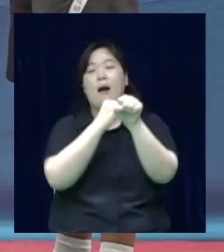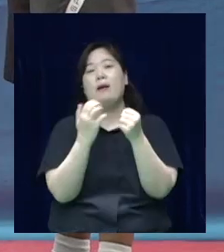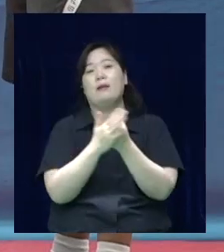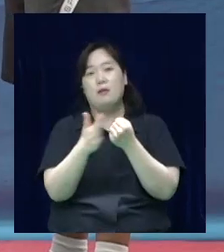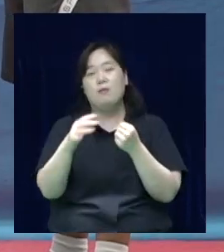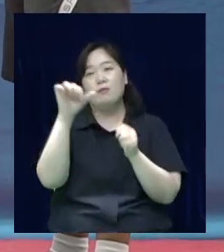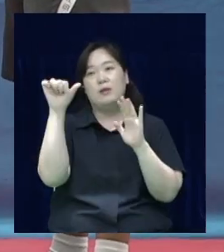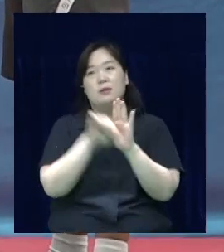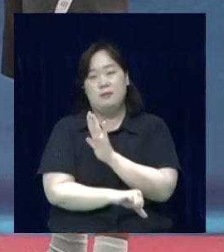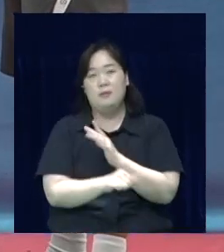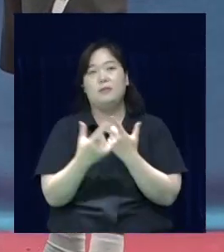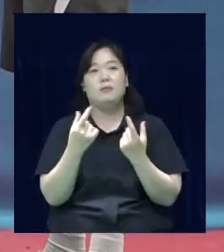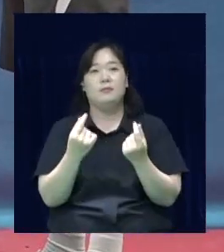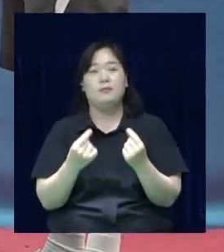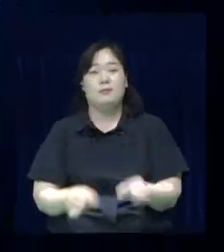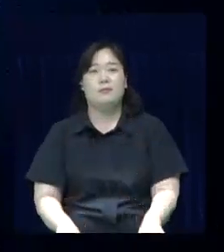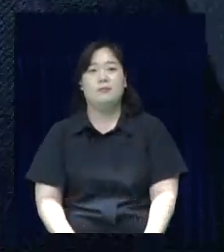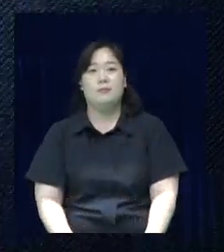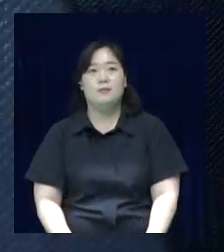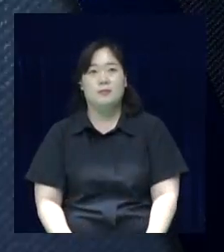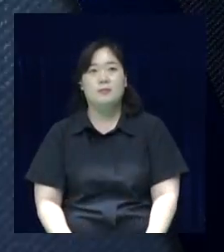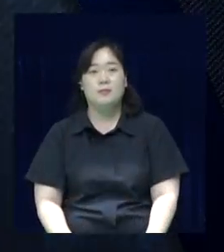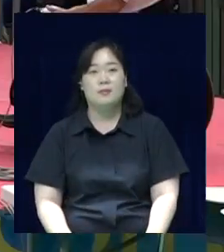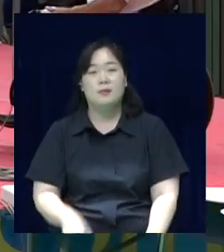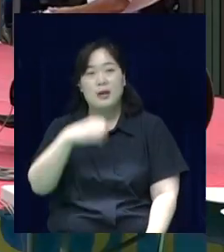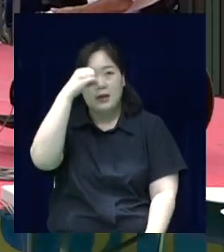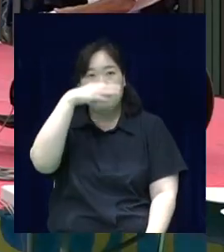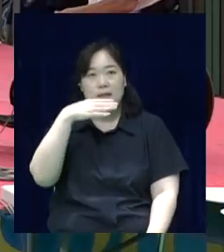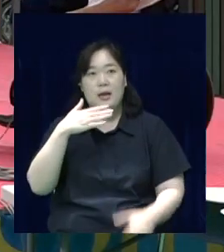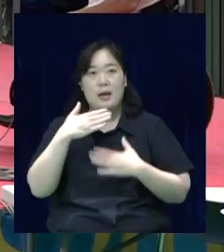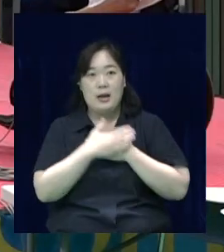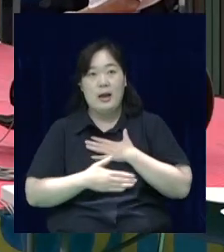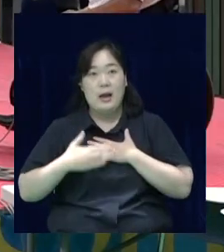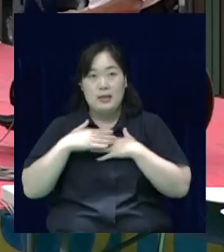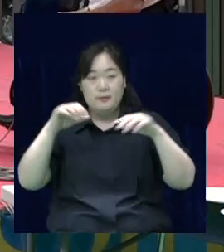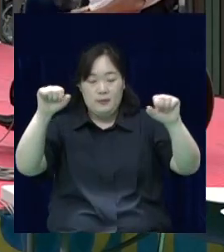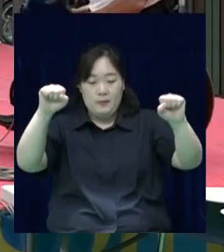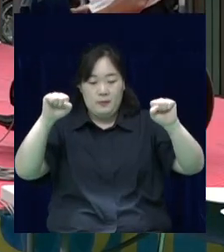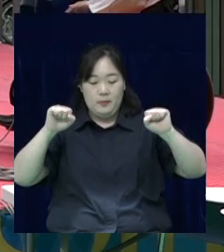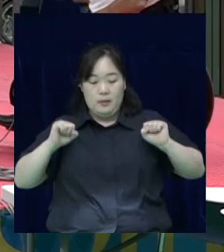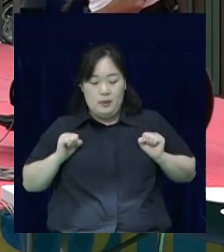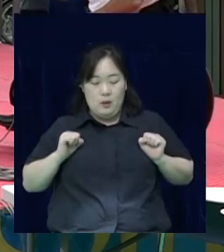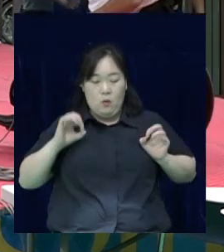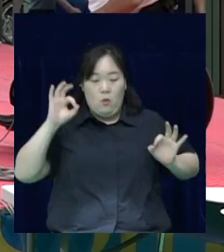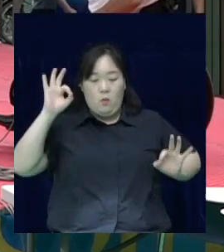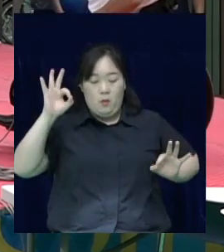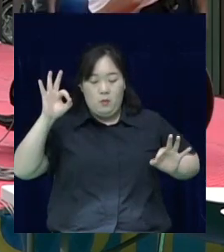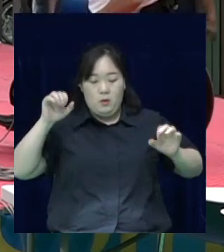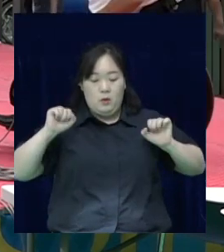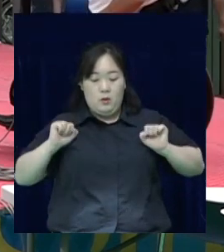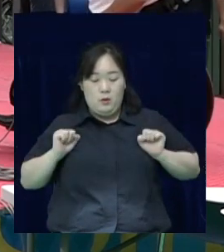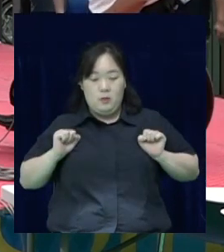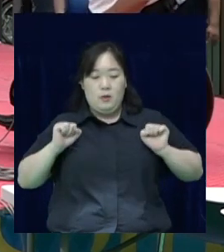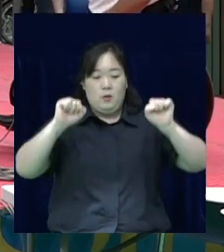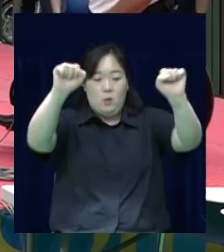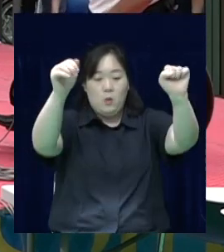예. 가슴을 살짝 댔다가 올리는 예, 그러니까 거의 멈춰야 되는데 이게 가슴을 짓누르면서 그걸 도움을 받는